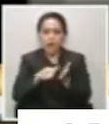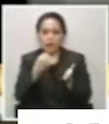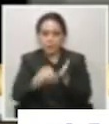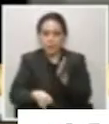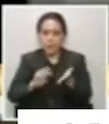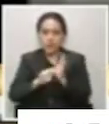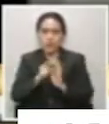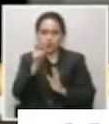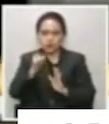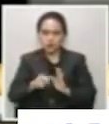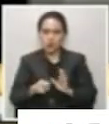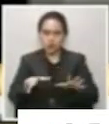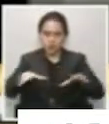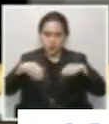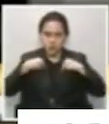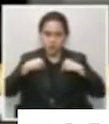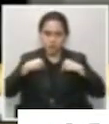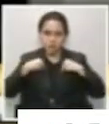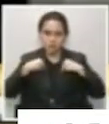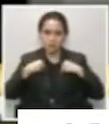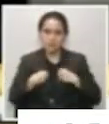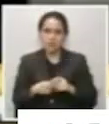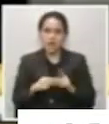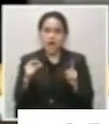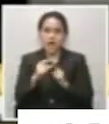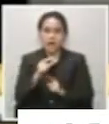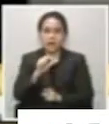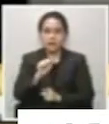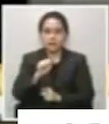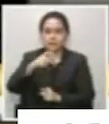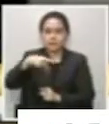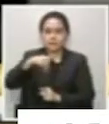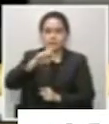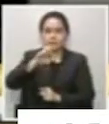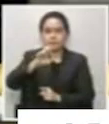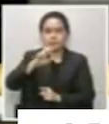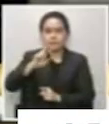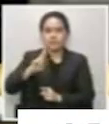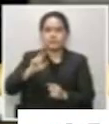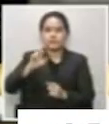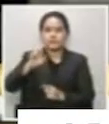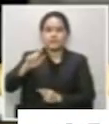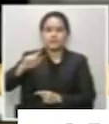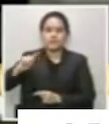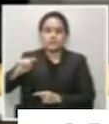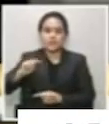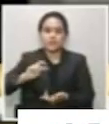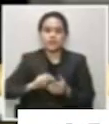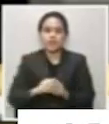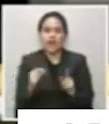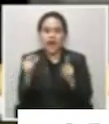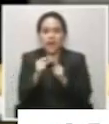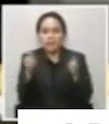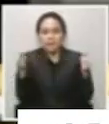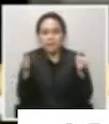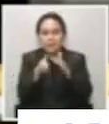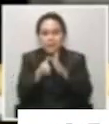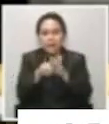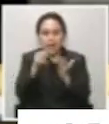ริตเนี่ยมันเป็นคำสั้นๆอ่านแล้วเข้าใจง่ายฝากไว้ให้เป็น